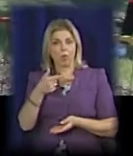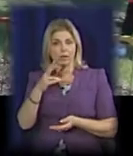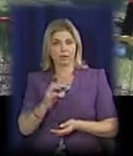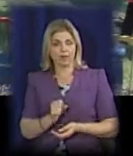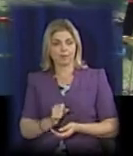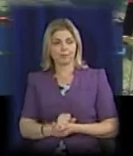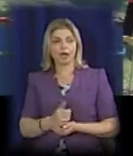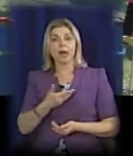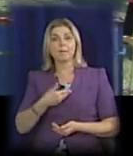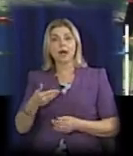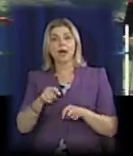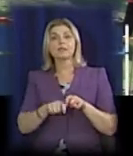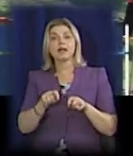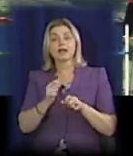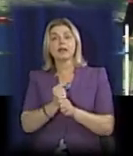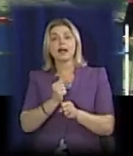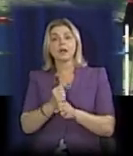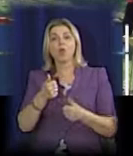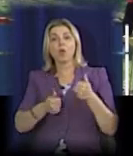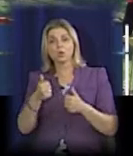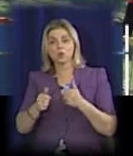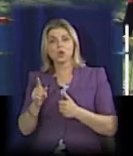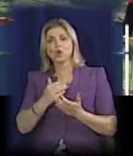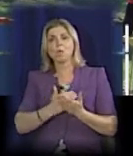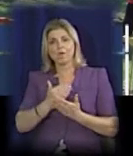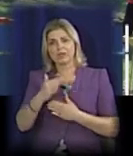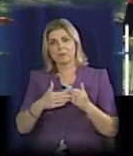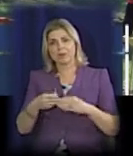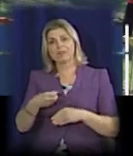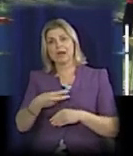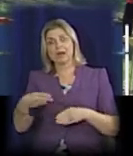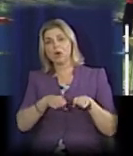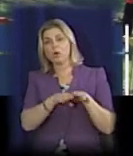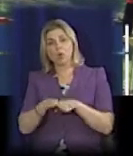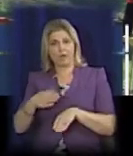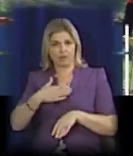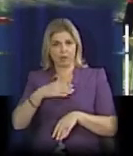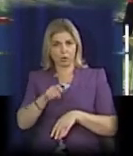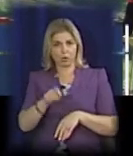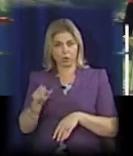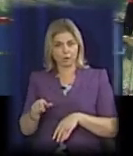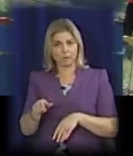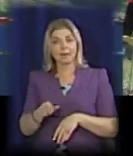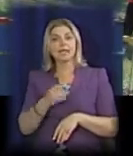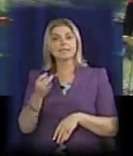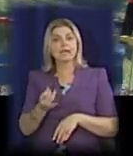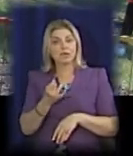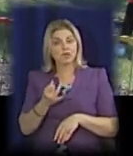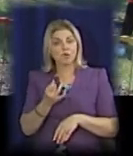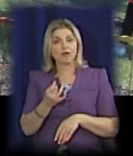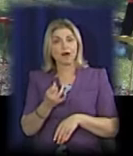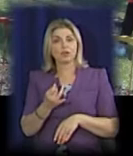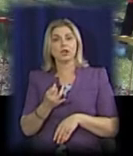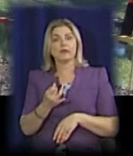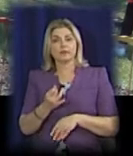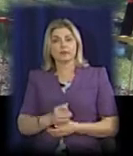проводимо конкурс для того, щоб повисити професіональний рівень наших людей, заінтересувати їх. Ми проводимо конкурс для того, щоб